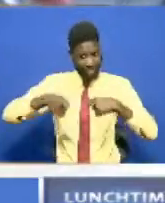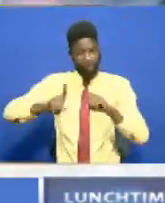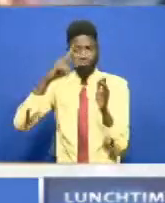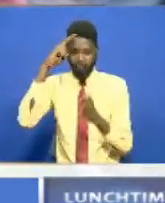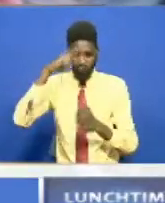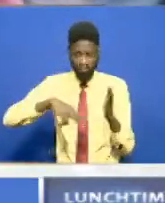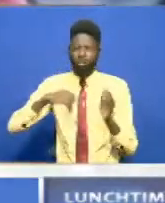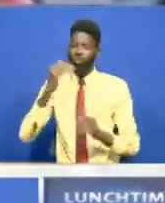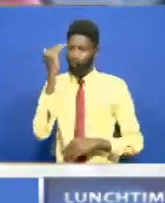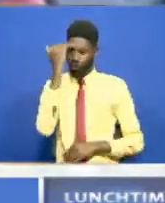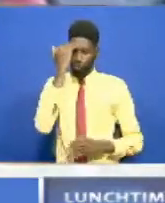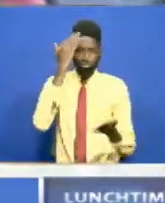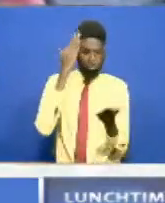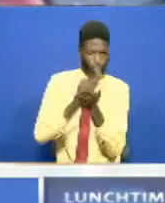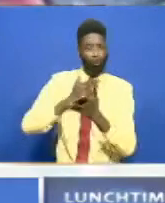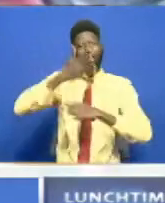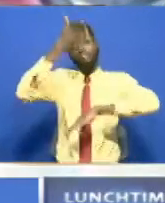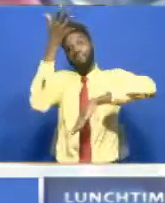yuko wapi.